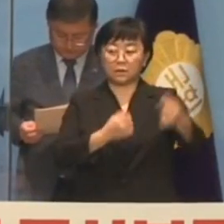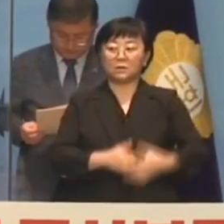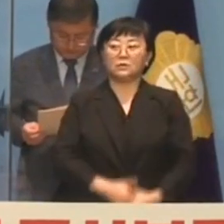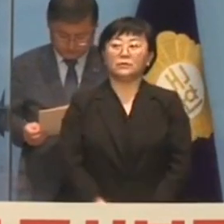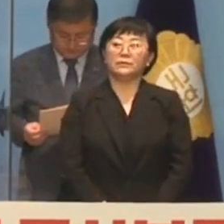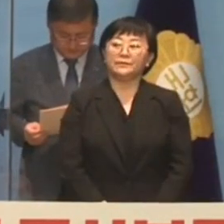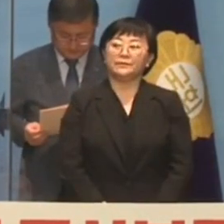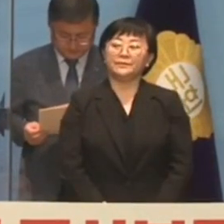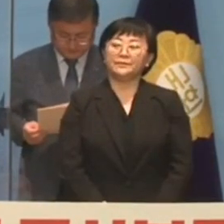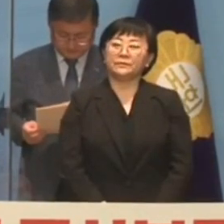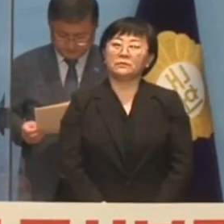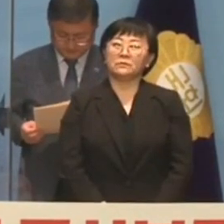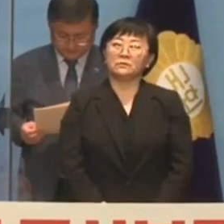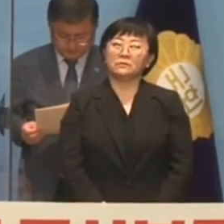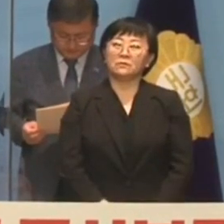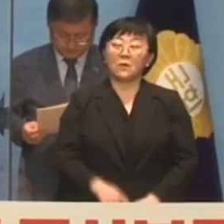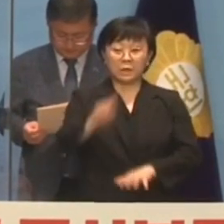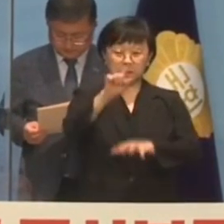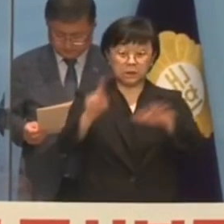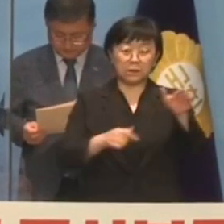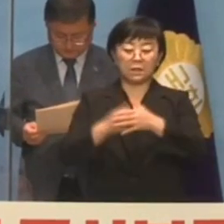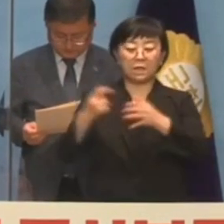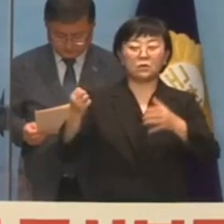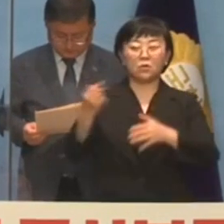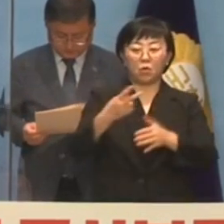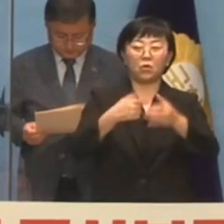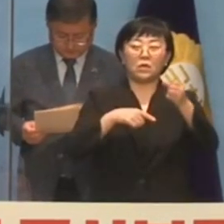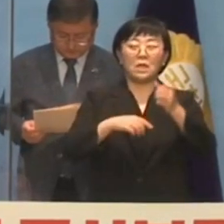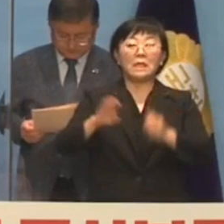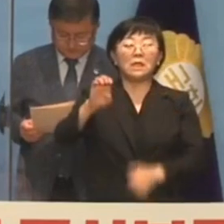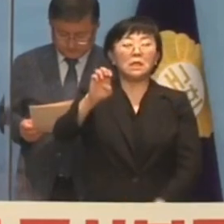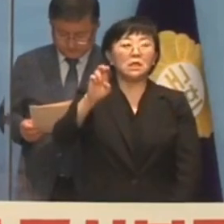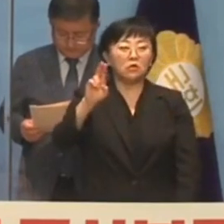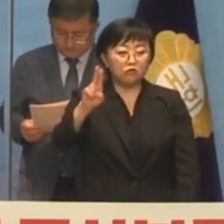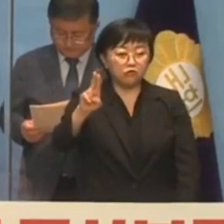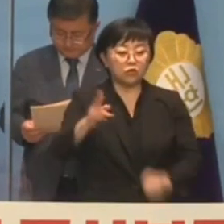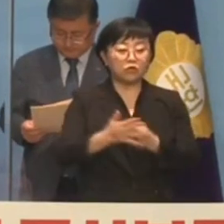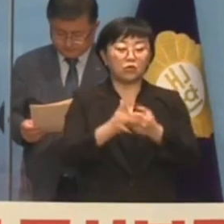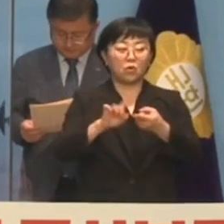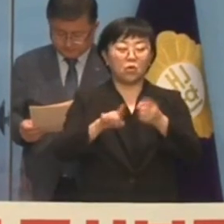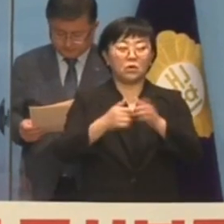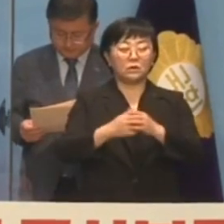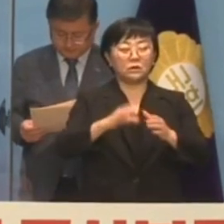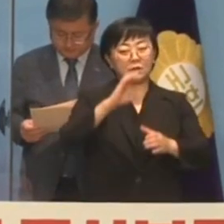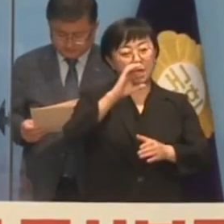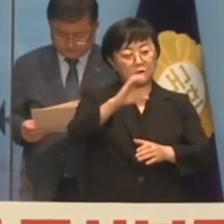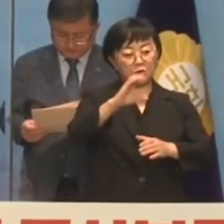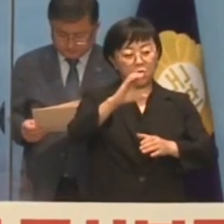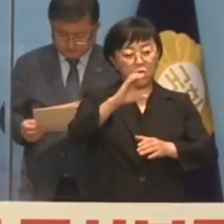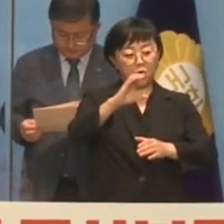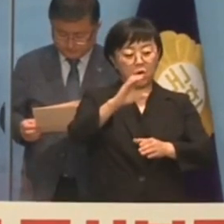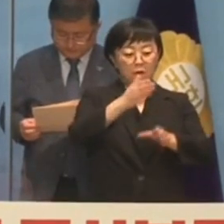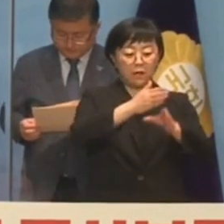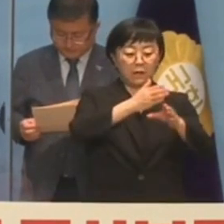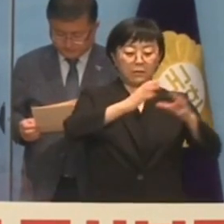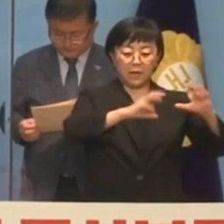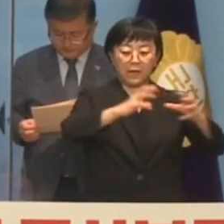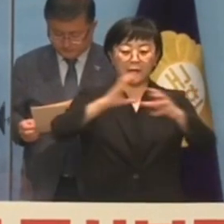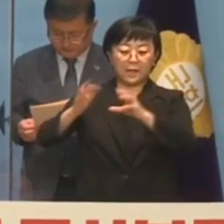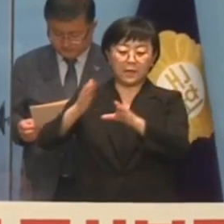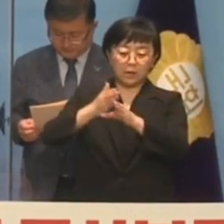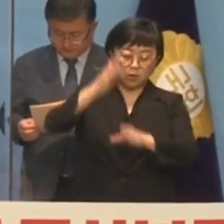다름없다. 이에 뒤질세라 EU 또한 이미 시행을 예고한 탄소 국경 조정 제도에